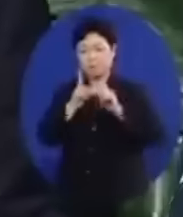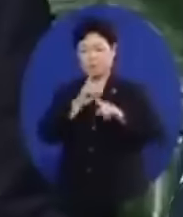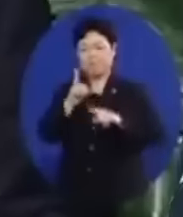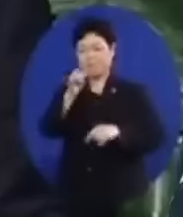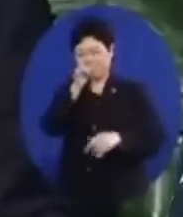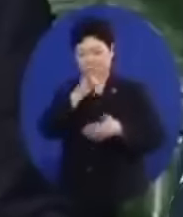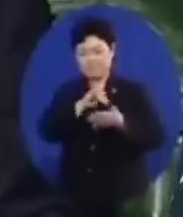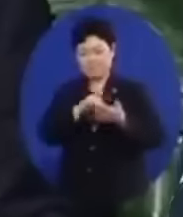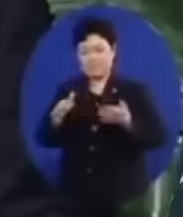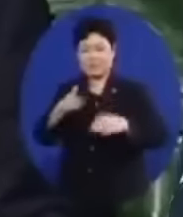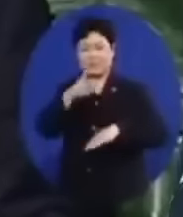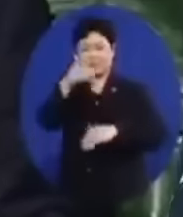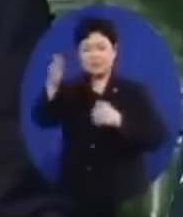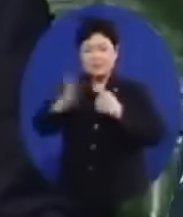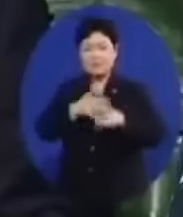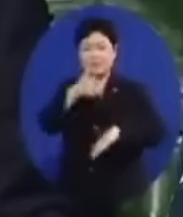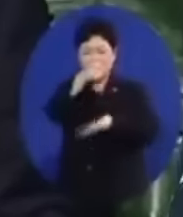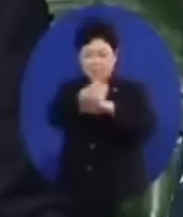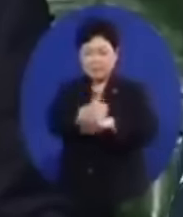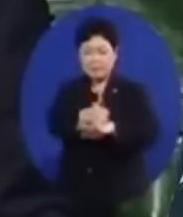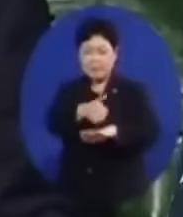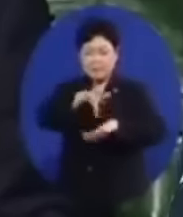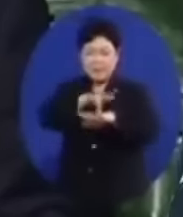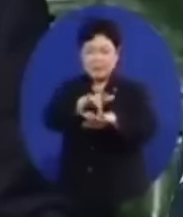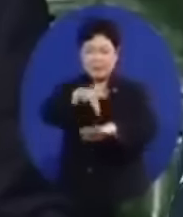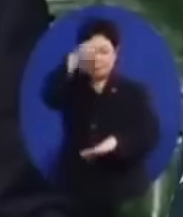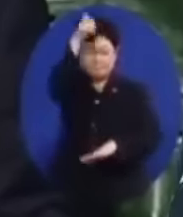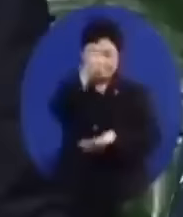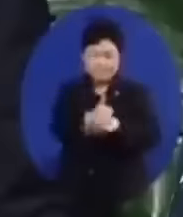그러니까 마귀가 결사적으로